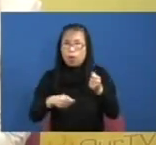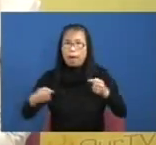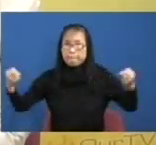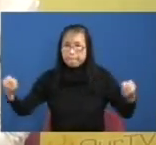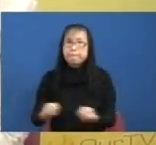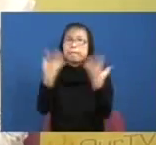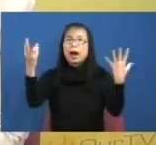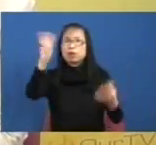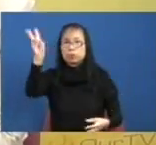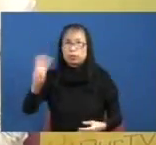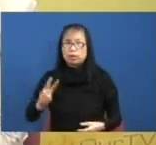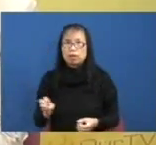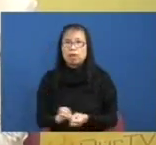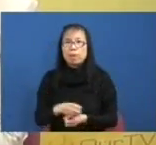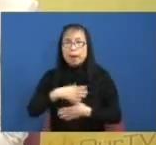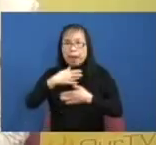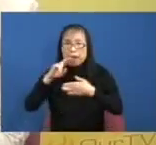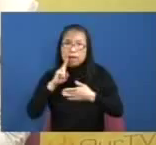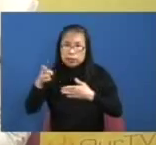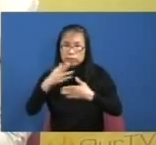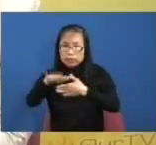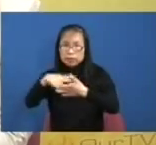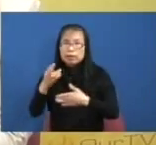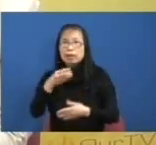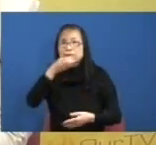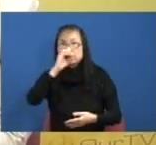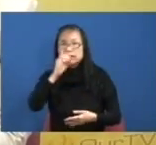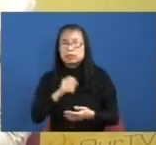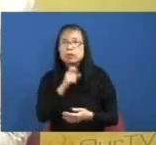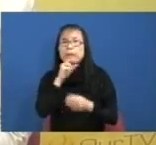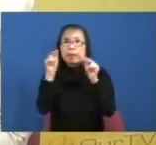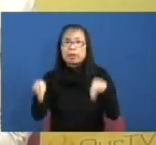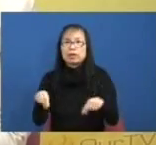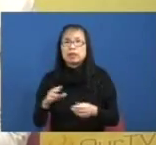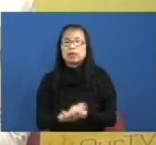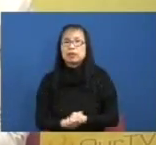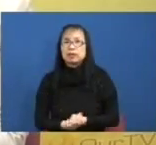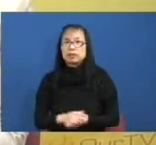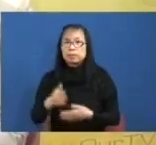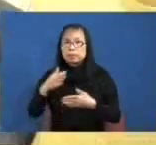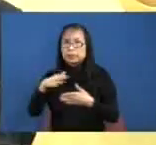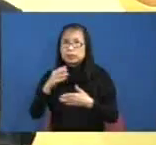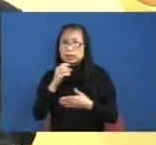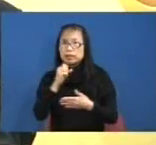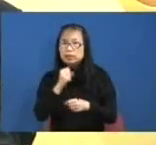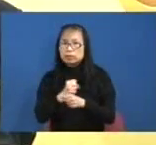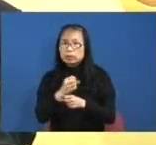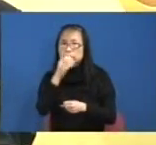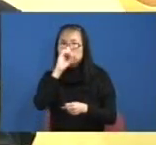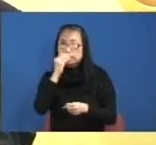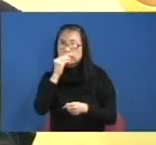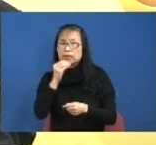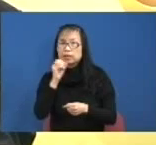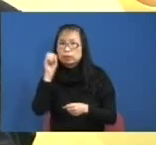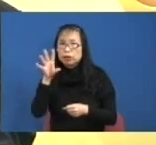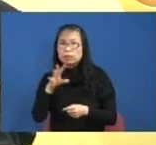喉，搞到啲食肆都出曬問題喎。其實嗰個情況，即係啲業界有冇反映俾你聽啊？ 有銅鑼灣嗰次